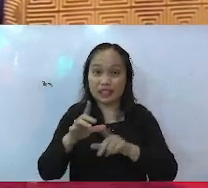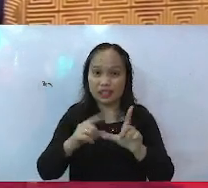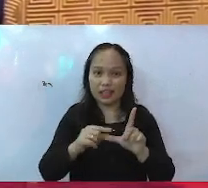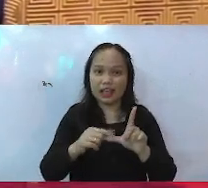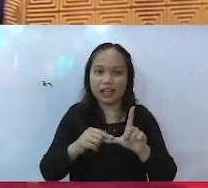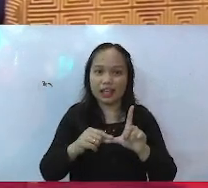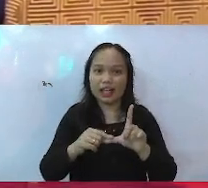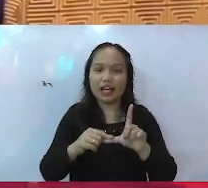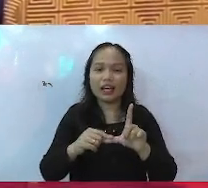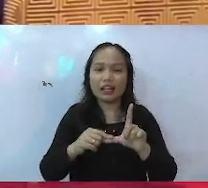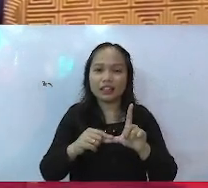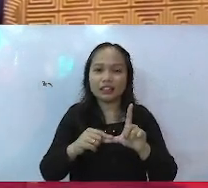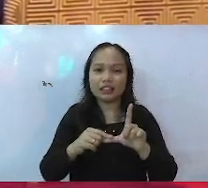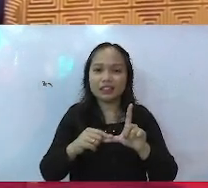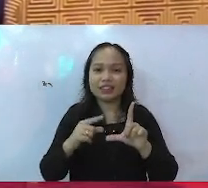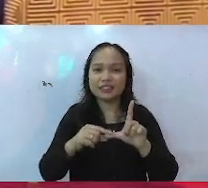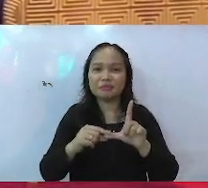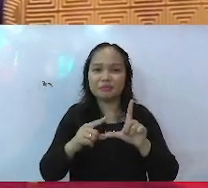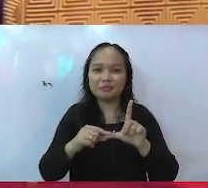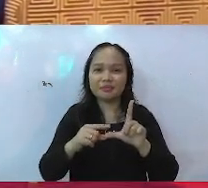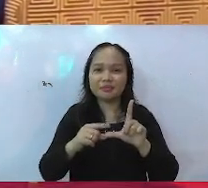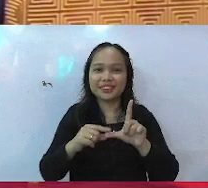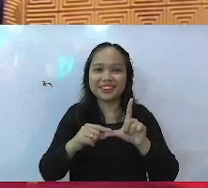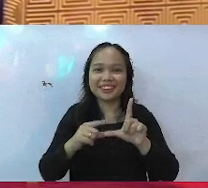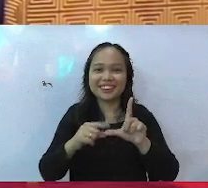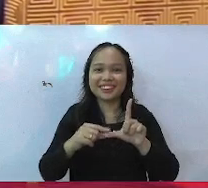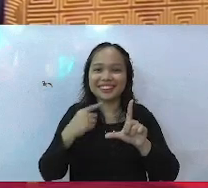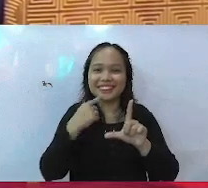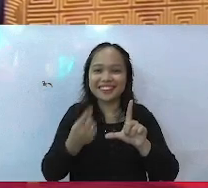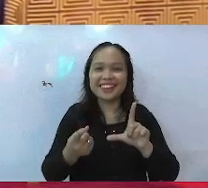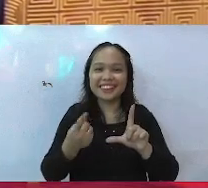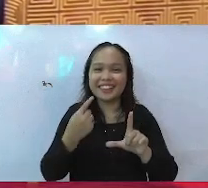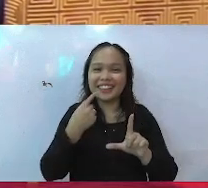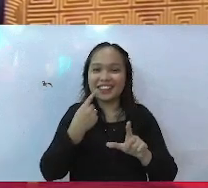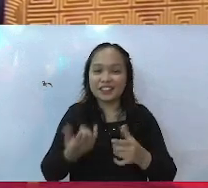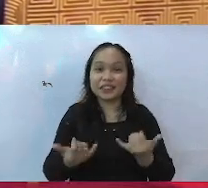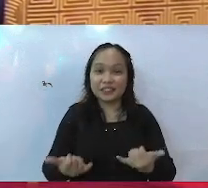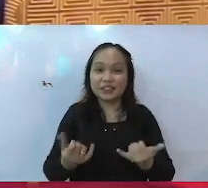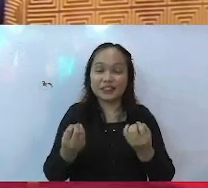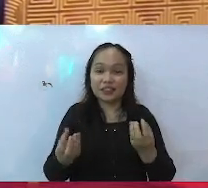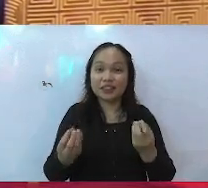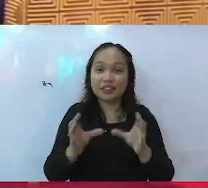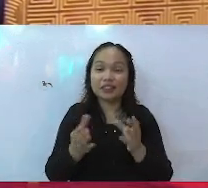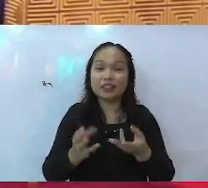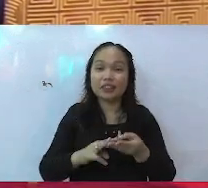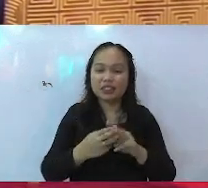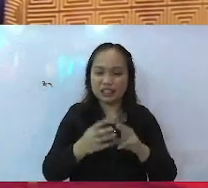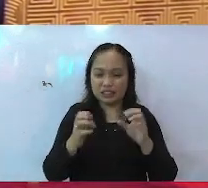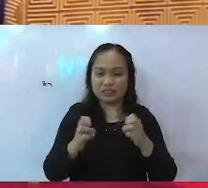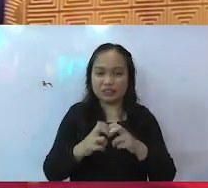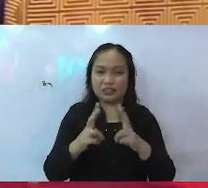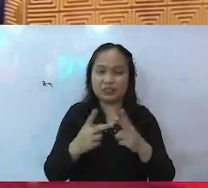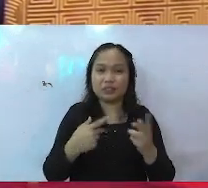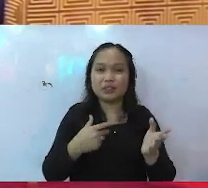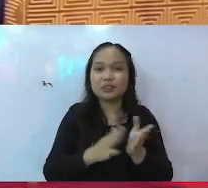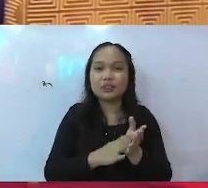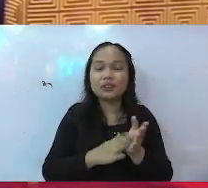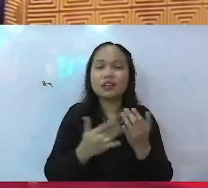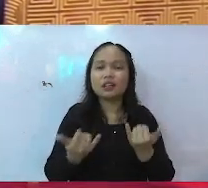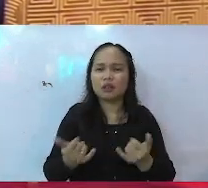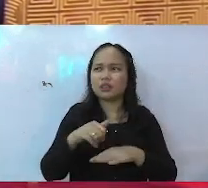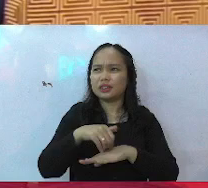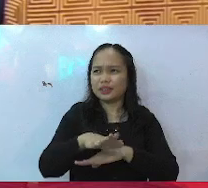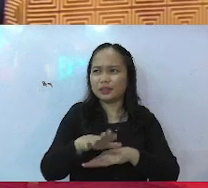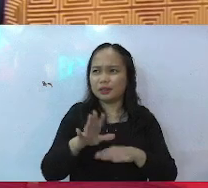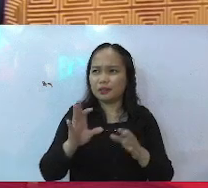kaklase ninyo na may pasok na ngayon may pasok na b wala ngayon pero pasukan na eh sana naman napasahan niyo sila ng Facebook